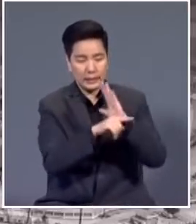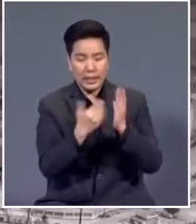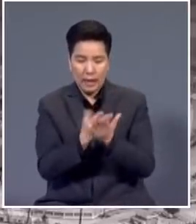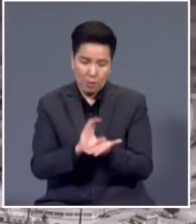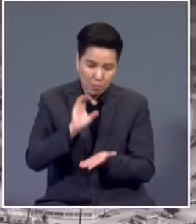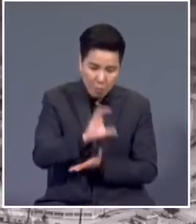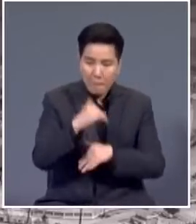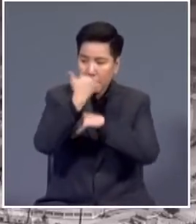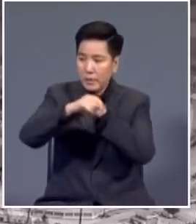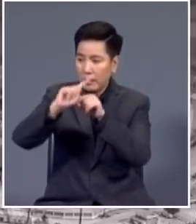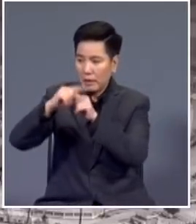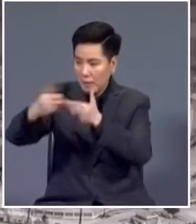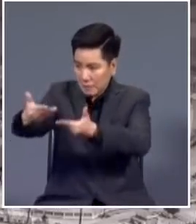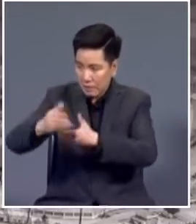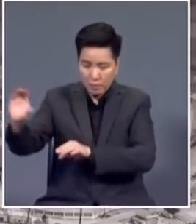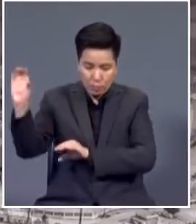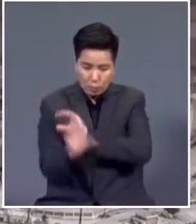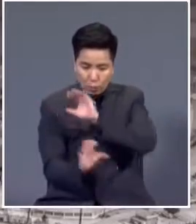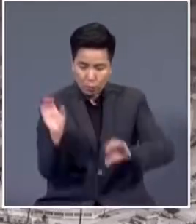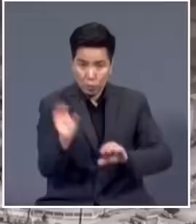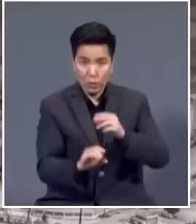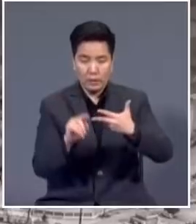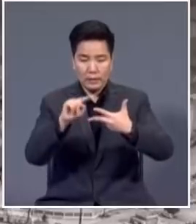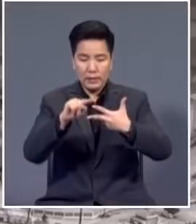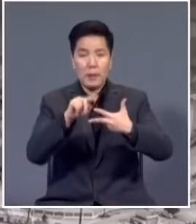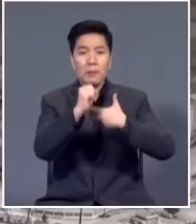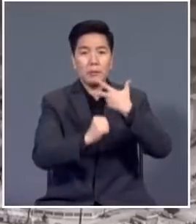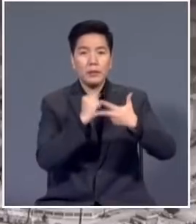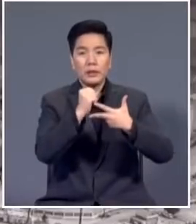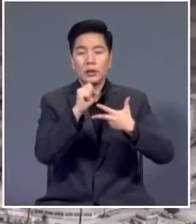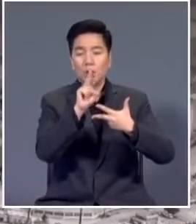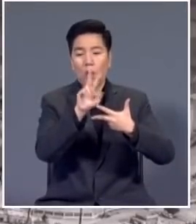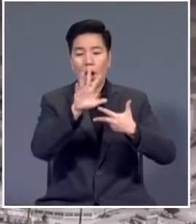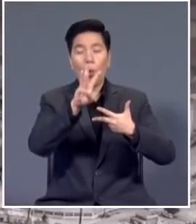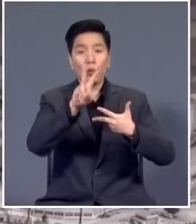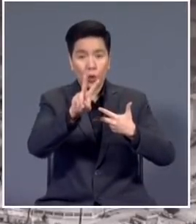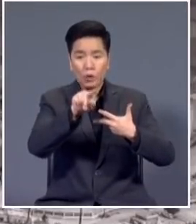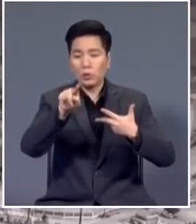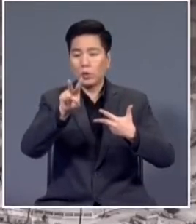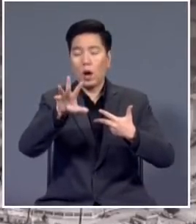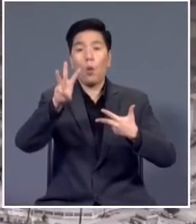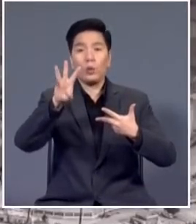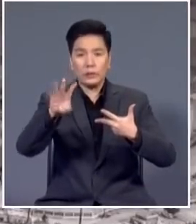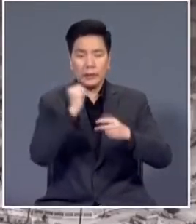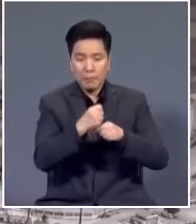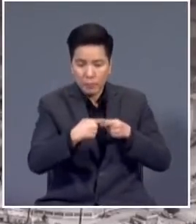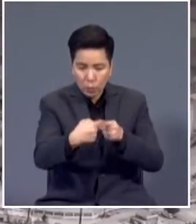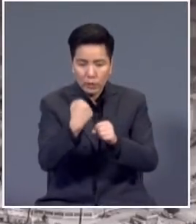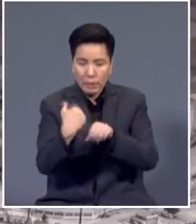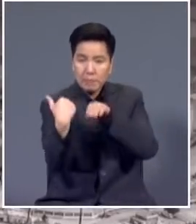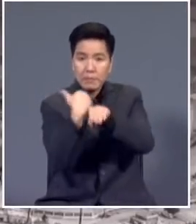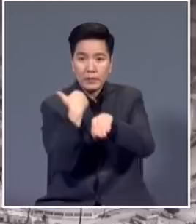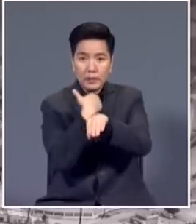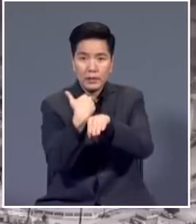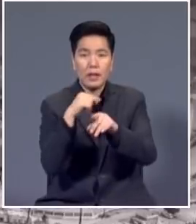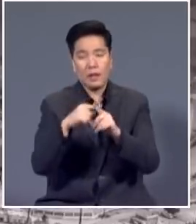และต่างประเทศนะครับระยะที่2ระหว่างปี2562ถึง64ก็เป็นงานต่อเนื่องให้โครงข่ายการขนส่งสามาร